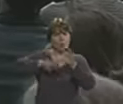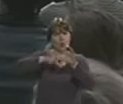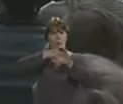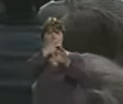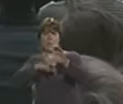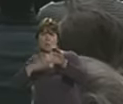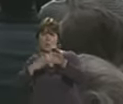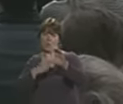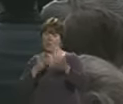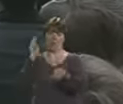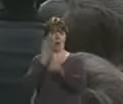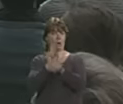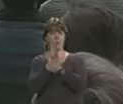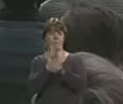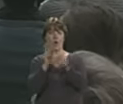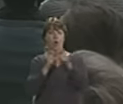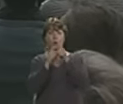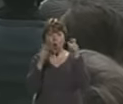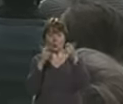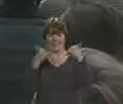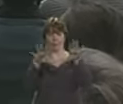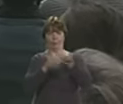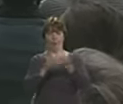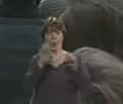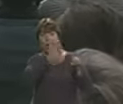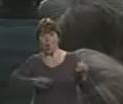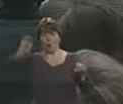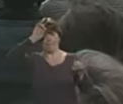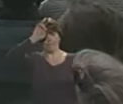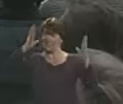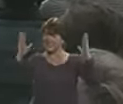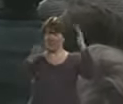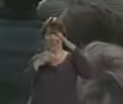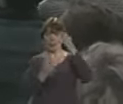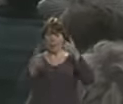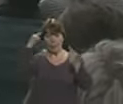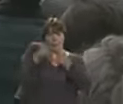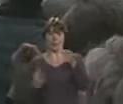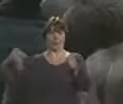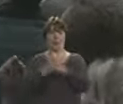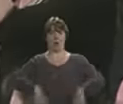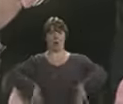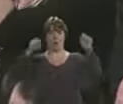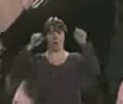nationaux, je les réserverai aux entreprises qui produiront en Europe et qui créeront des emplois en Europe.